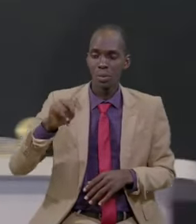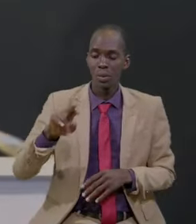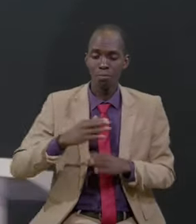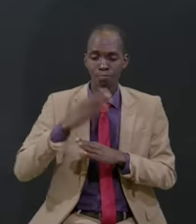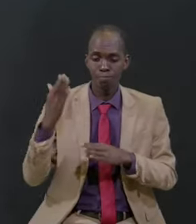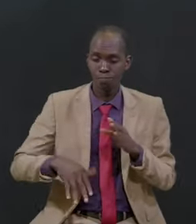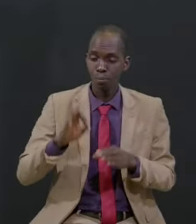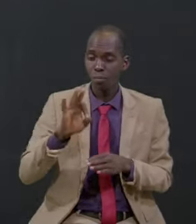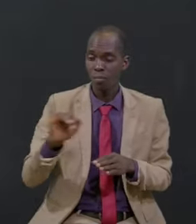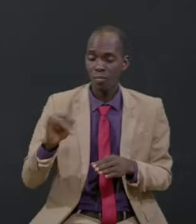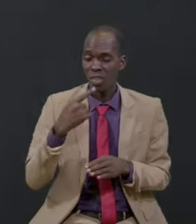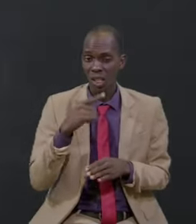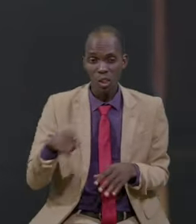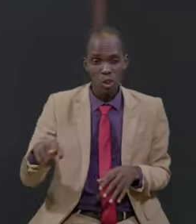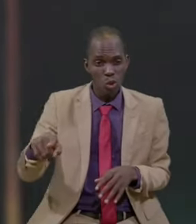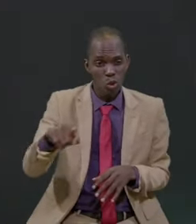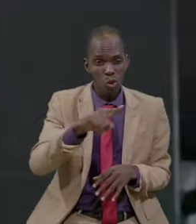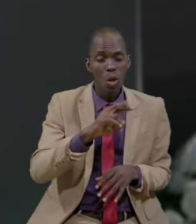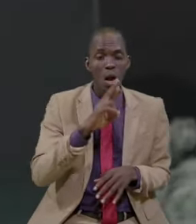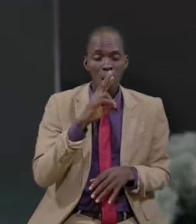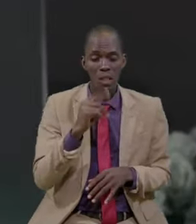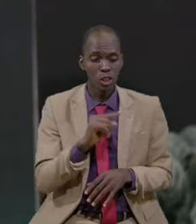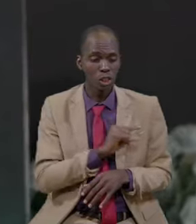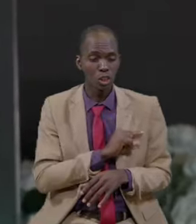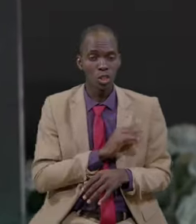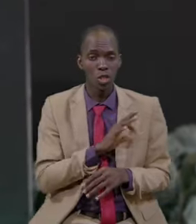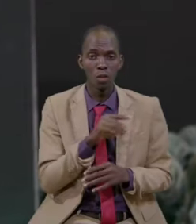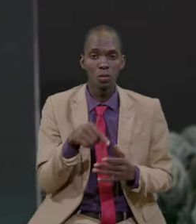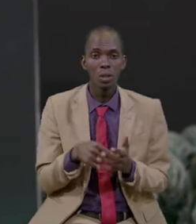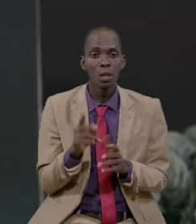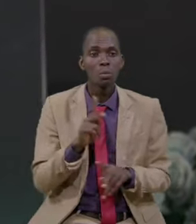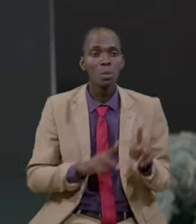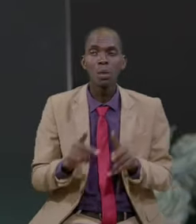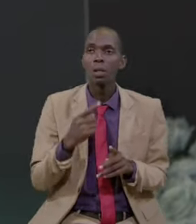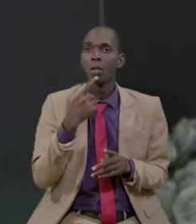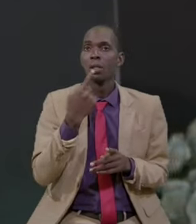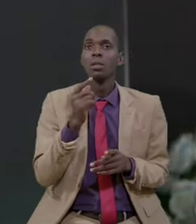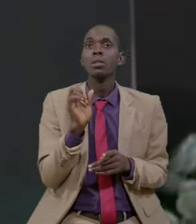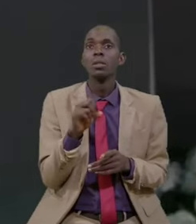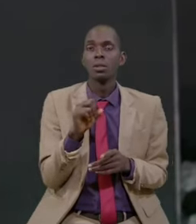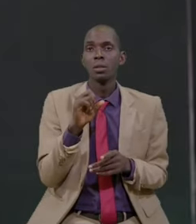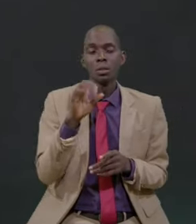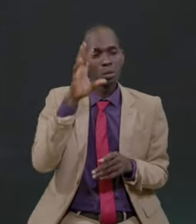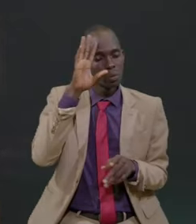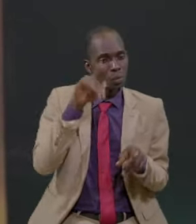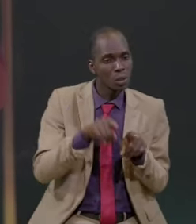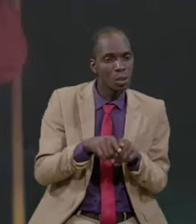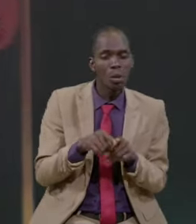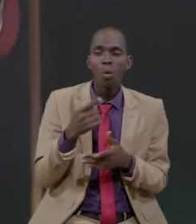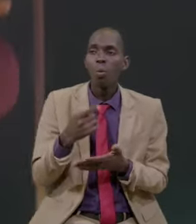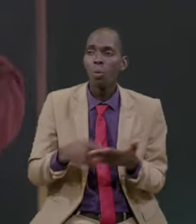vous êtes coupable de cela. Les gens ont dit, hommes et frères, que ferons-nous? Ça, c'est